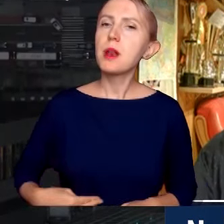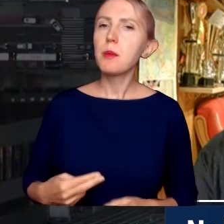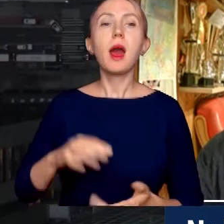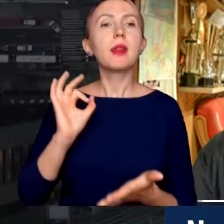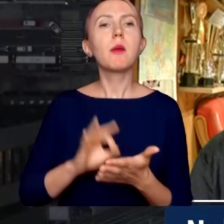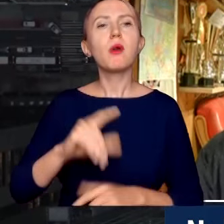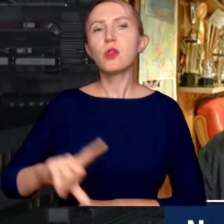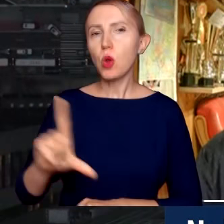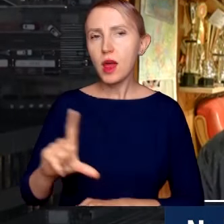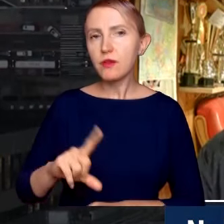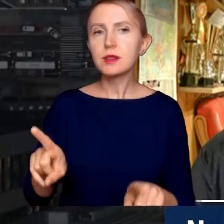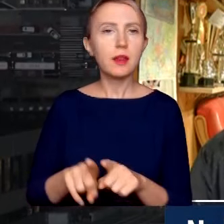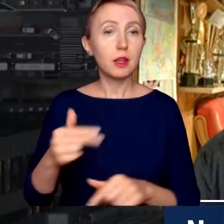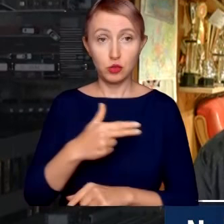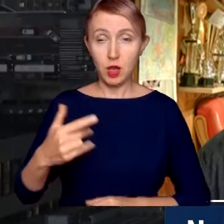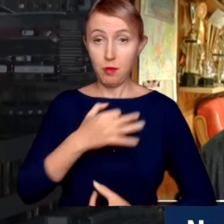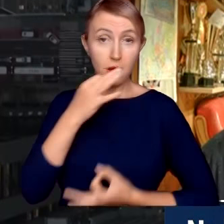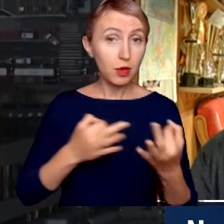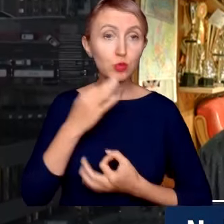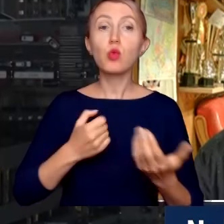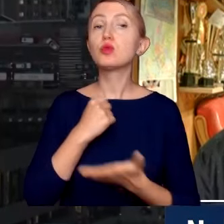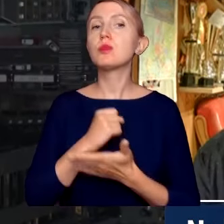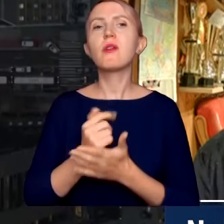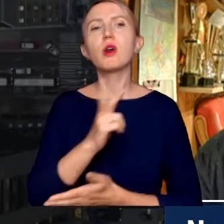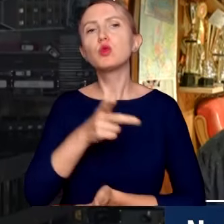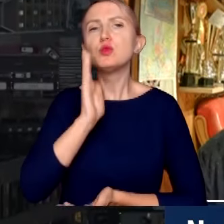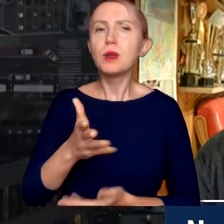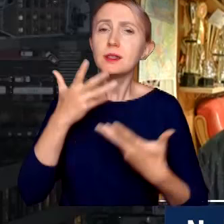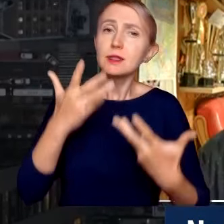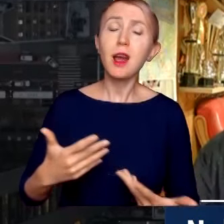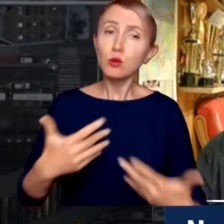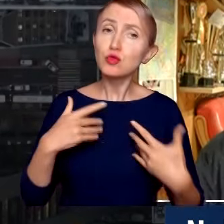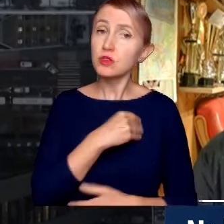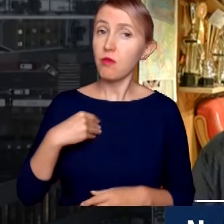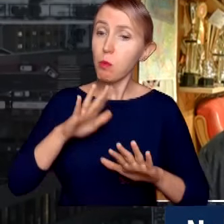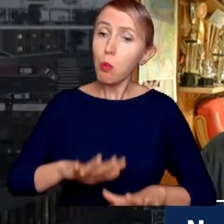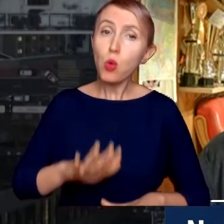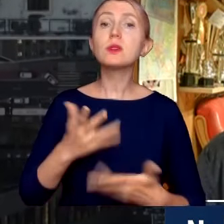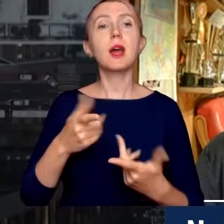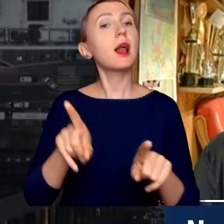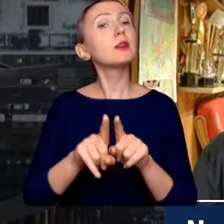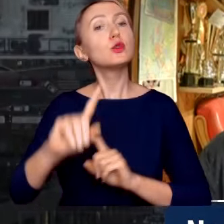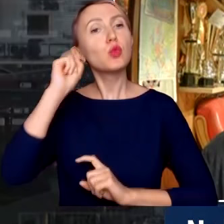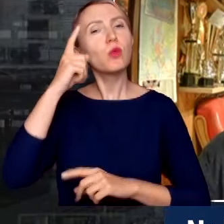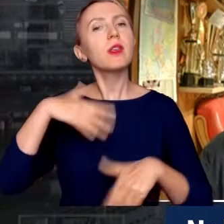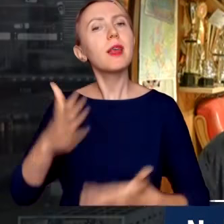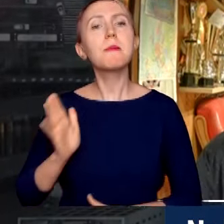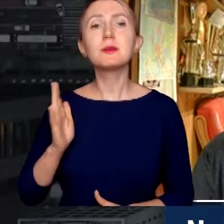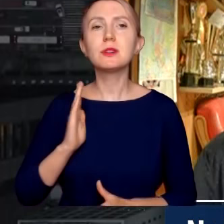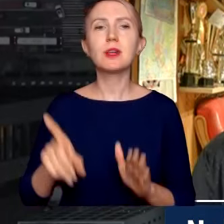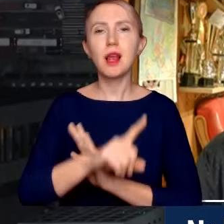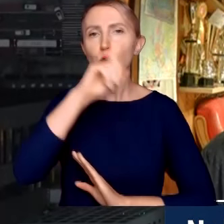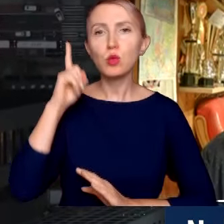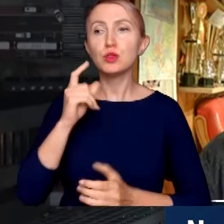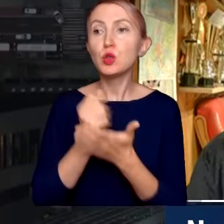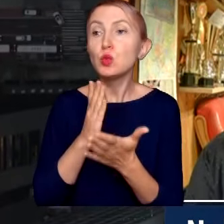o tym lewica, jest kwestia tego, czy ktoś będzie chciał żyć w Polsce, ale przede wszystkim zapewnienia bezpieczeństwa ludziom, którzy tutaj